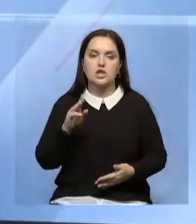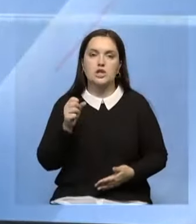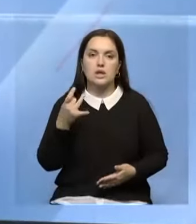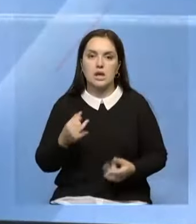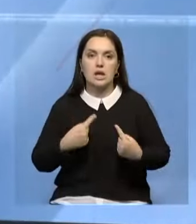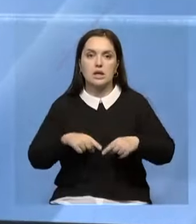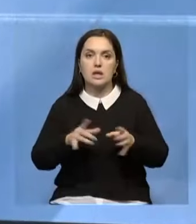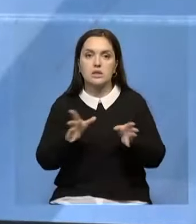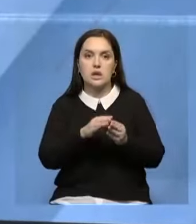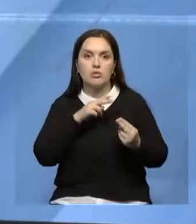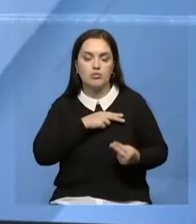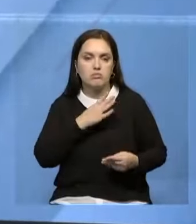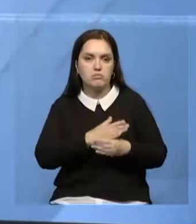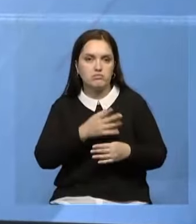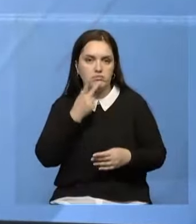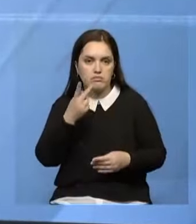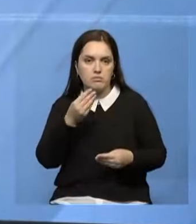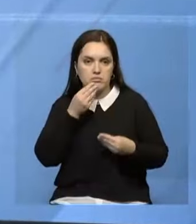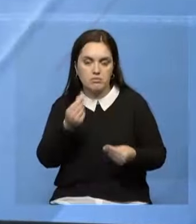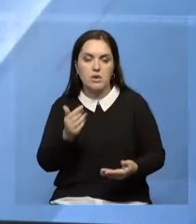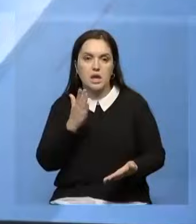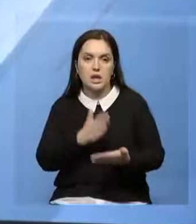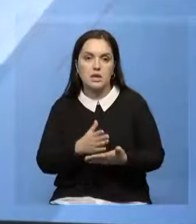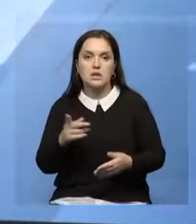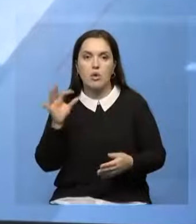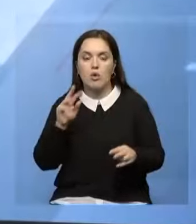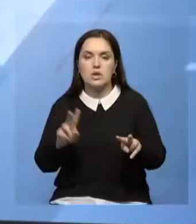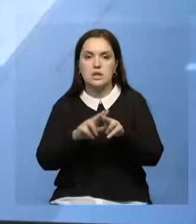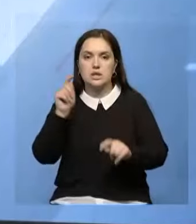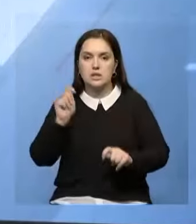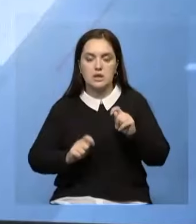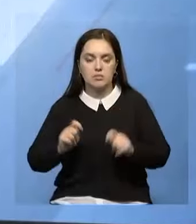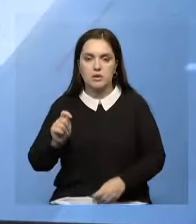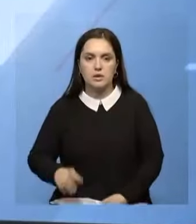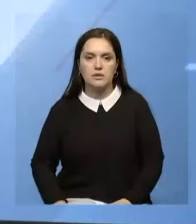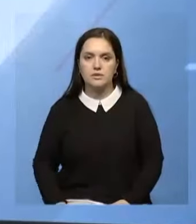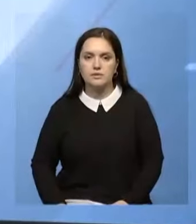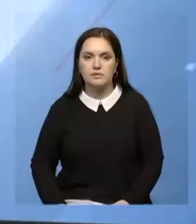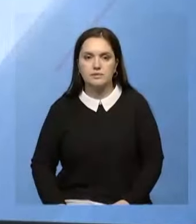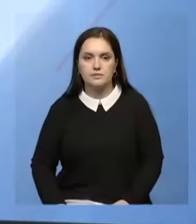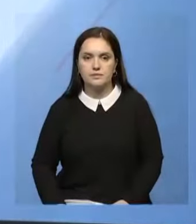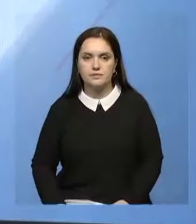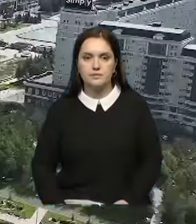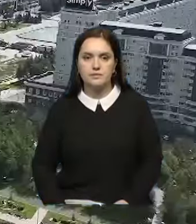сотрудничества довольно привлекательна. Высказались они и по поводу Астанинского саммита. Подробности в сюжете моих коллег.